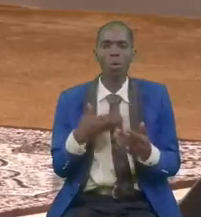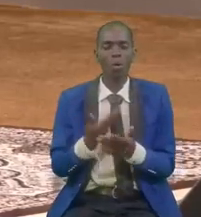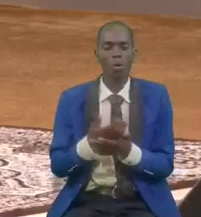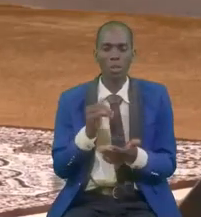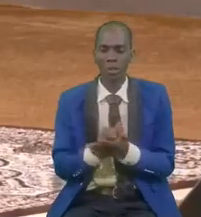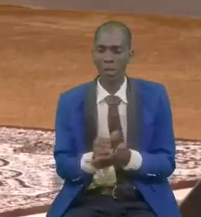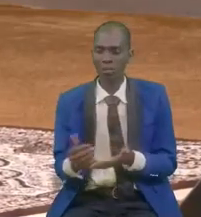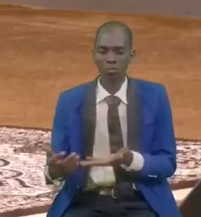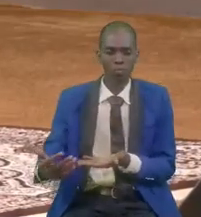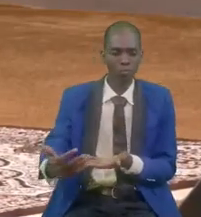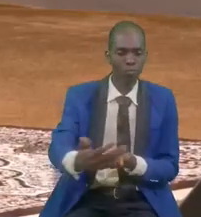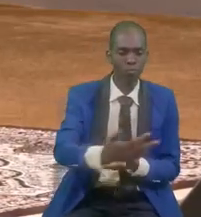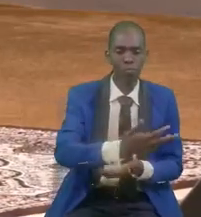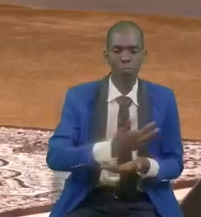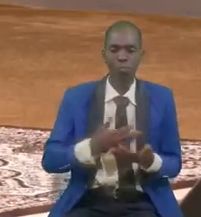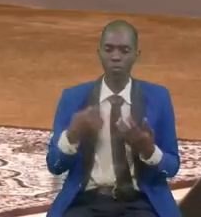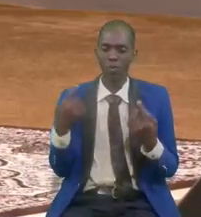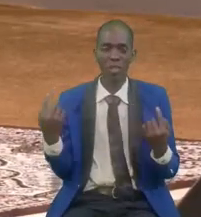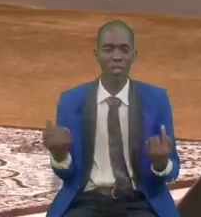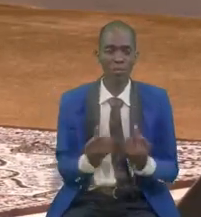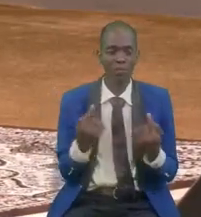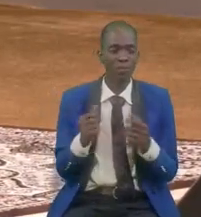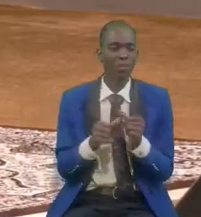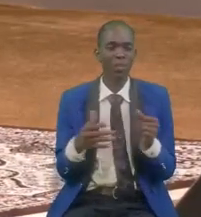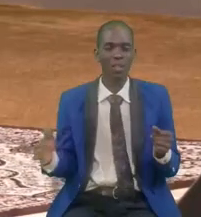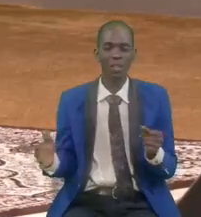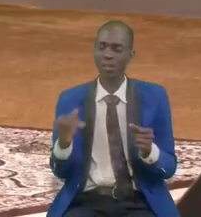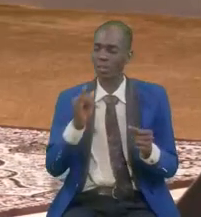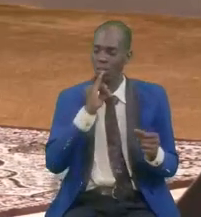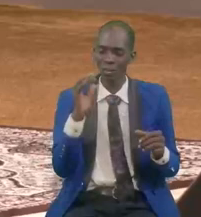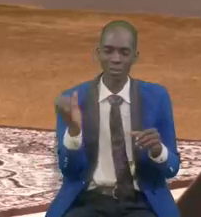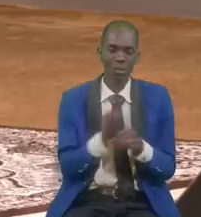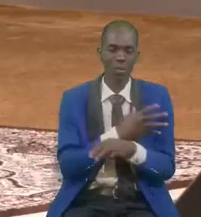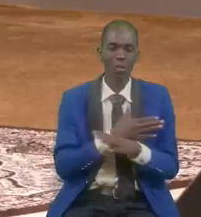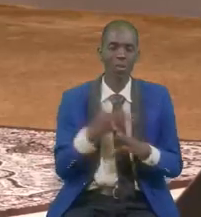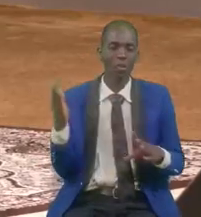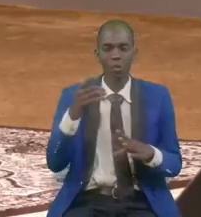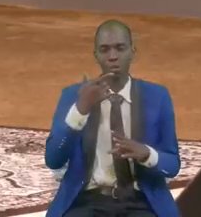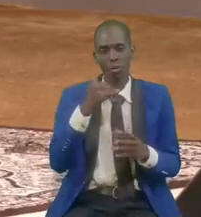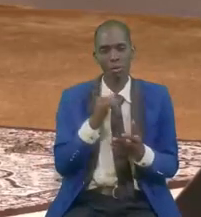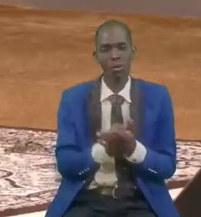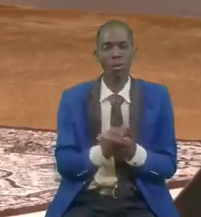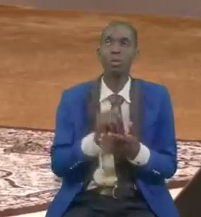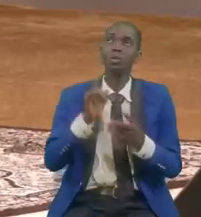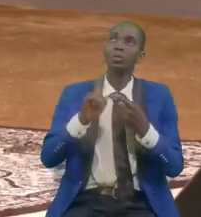iniquités collectées des gens. Alors tout disparaît. C'est-à-dire que,